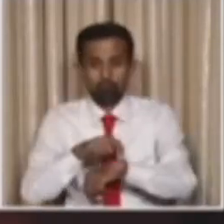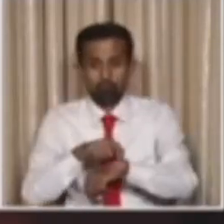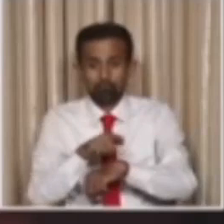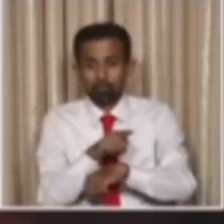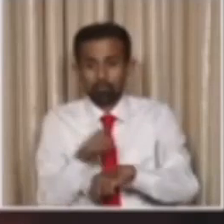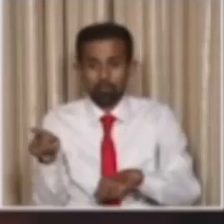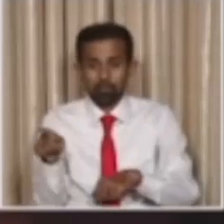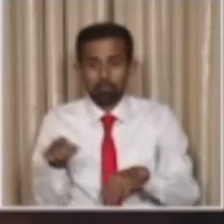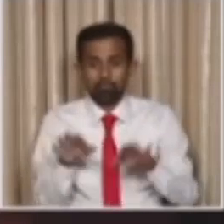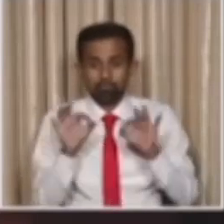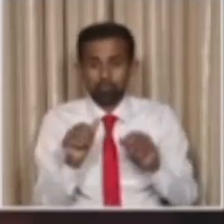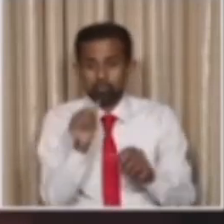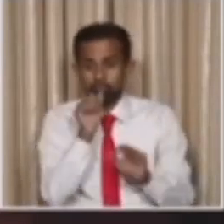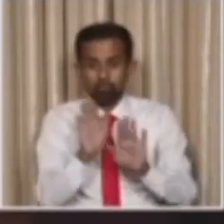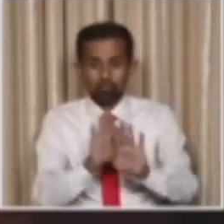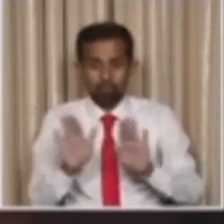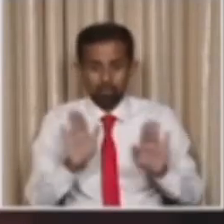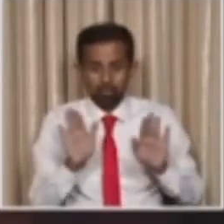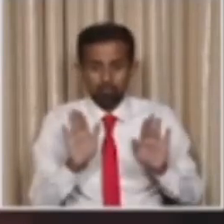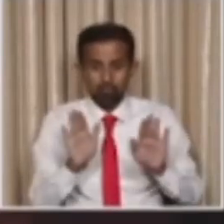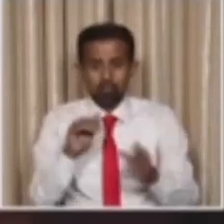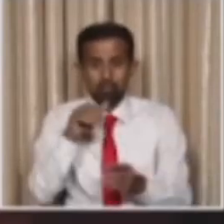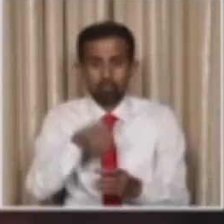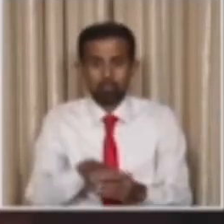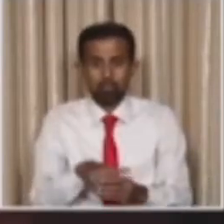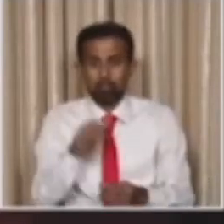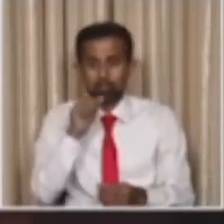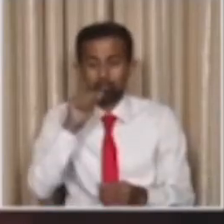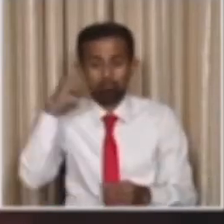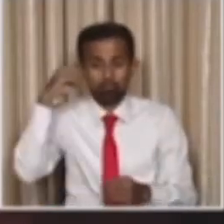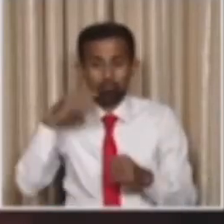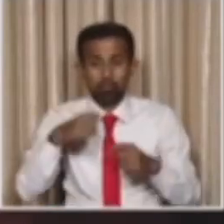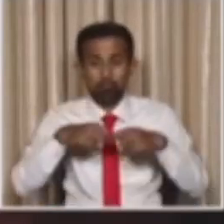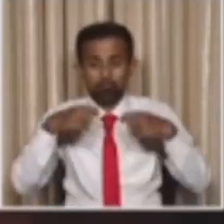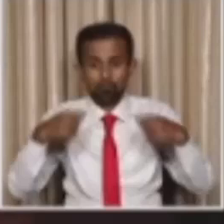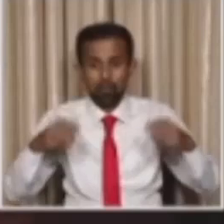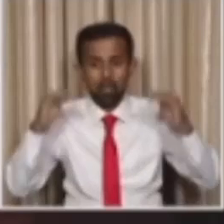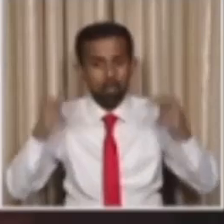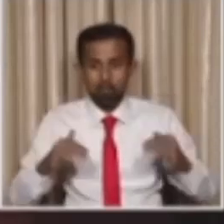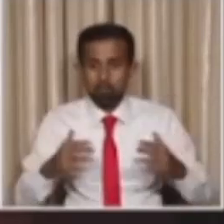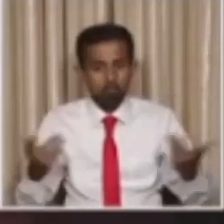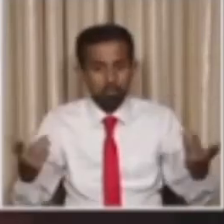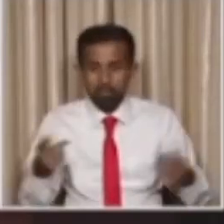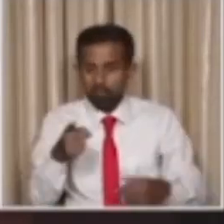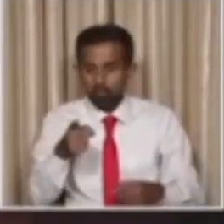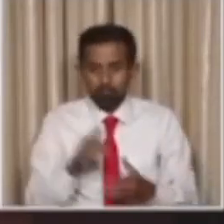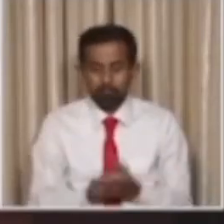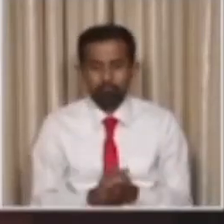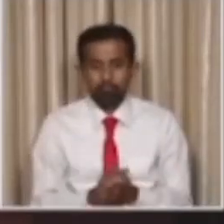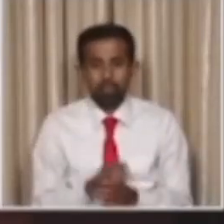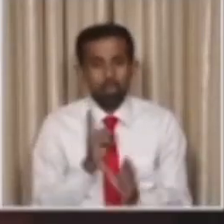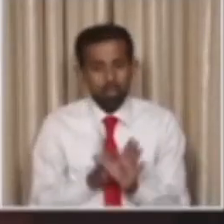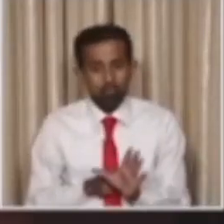පරිච්ඡේදයකදී නිසි ජල කළමනාකරණයක් සිදු කිරීම තුළින් විදුලි ජනන පිරිවැය අවම කරගත නොහැකිද? සෑම